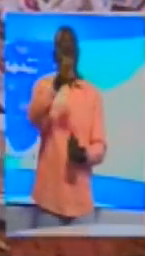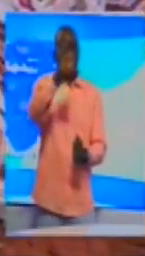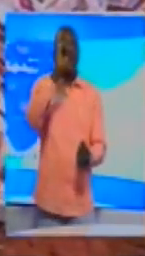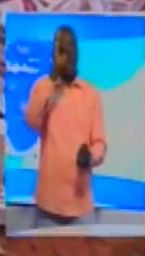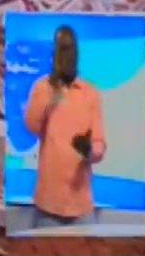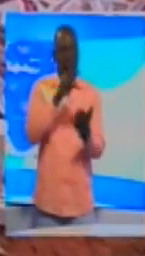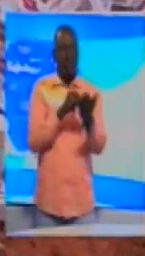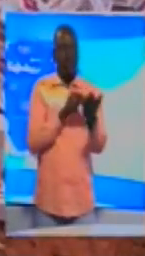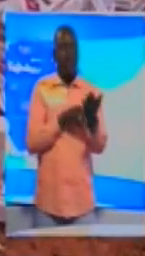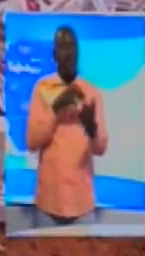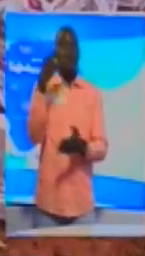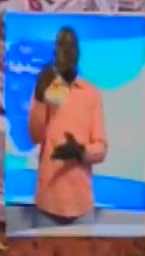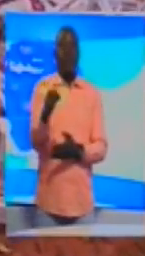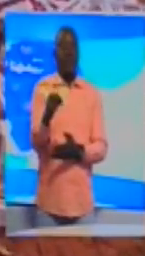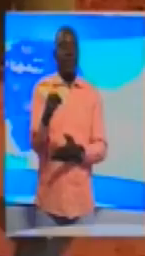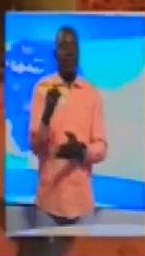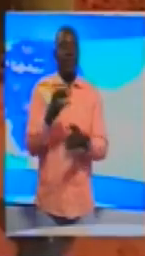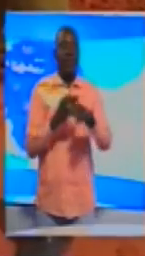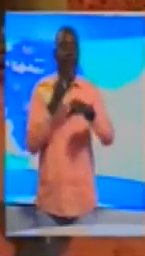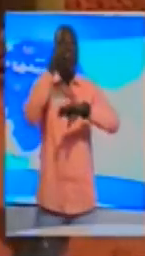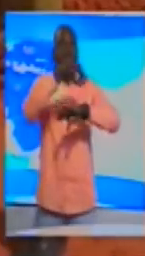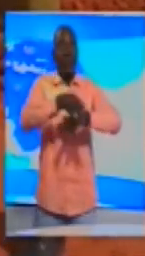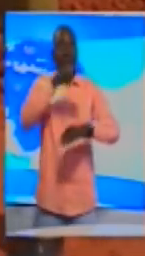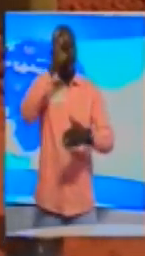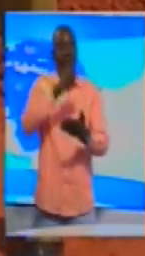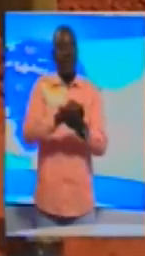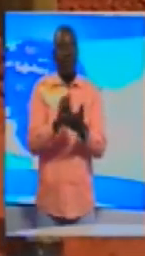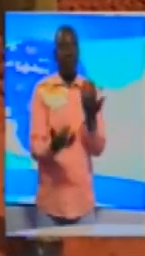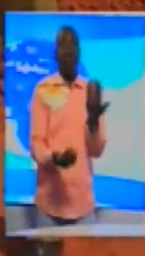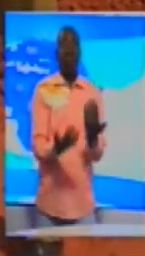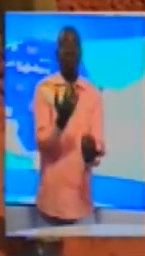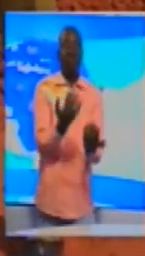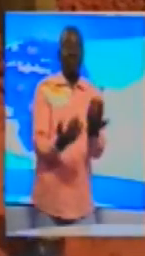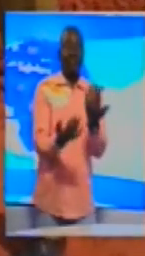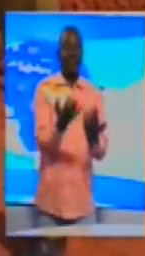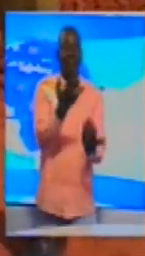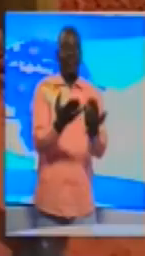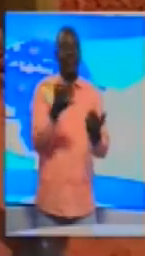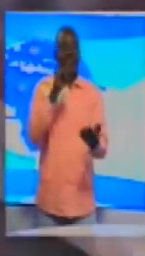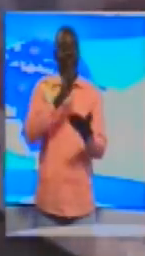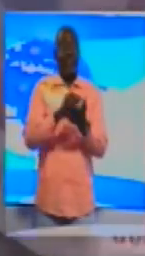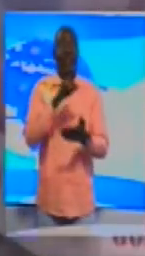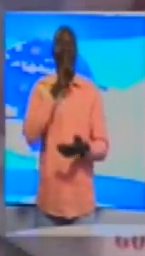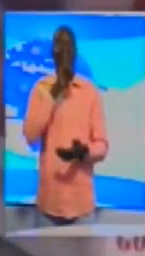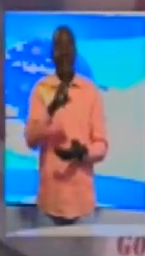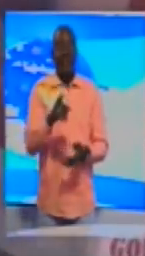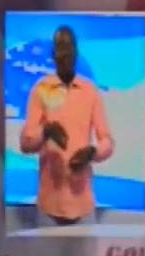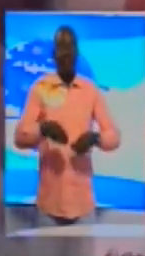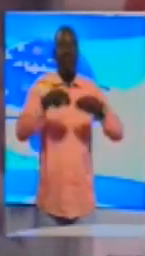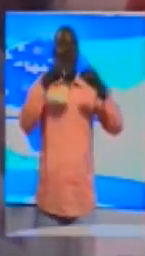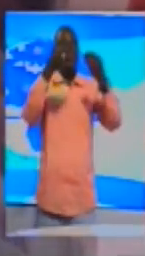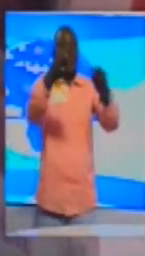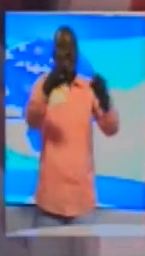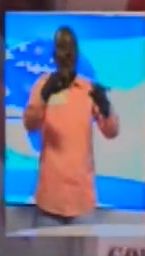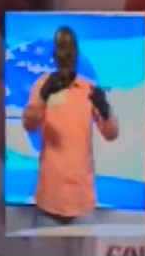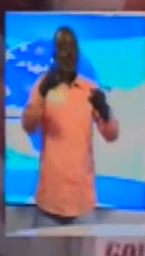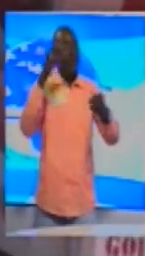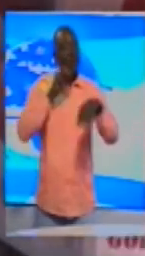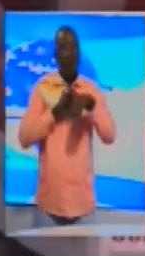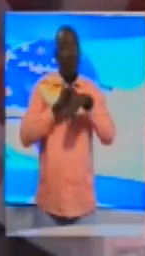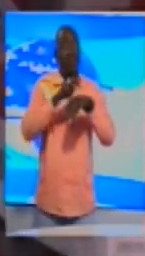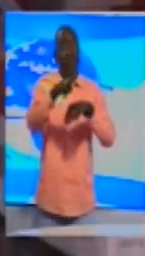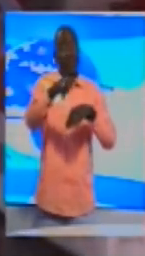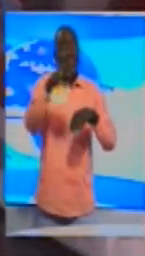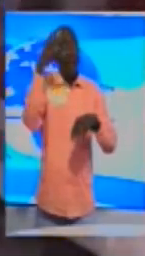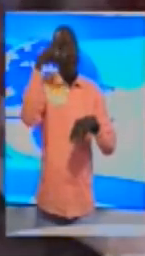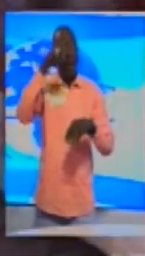millions de francs CFA. À travers cette incinération, il s'agit de donner un message fort